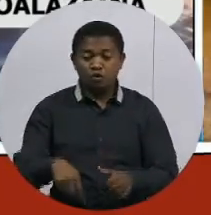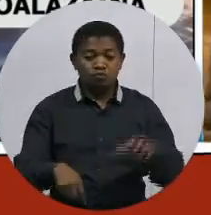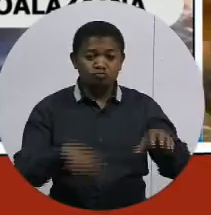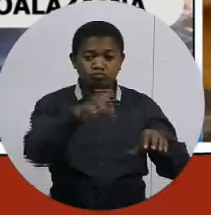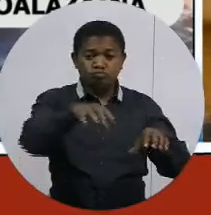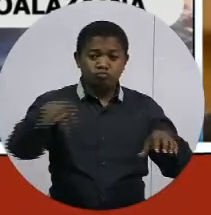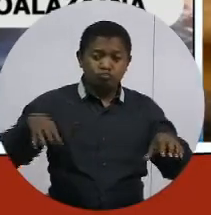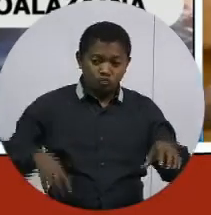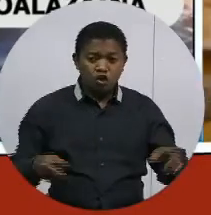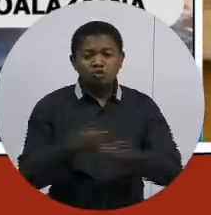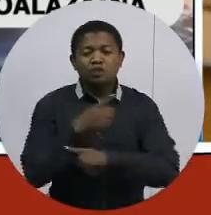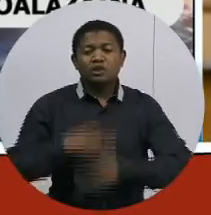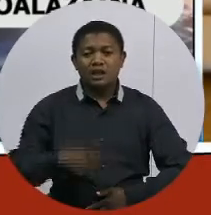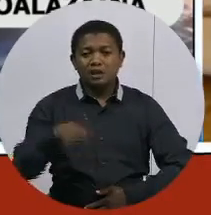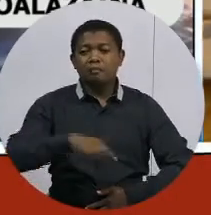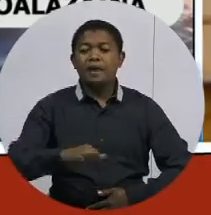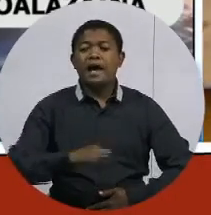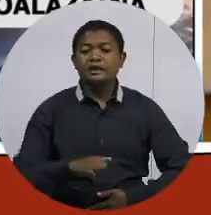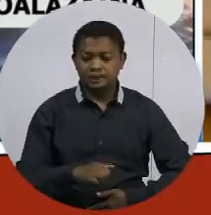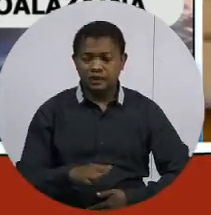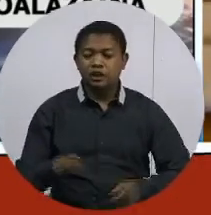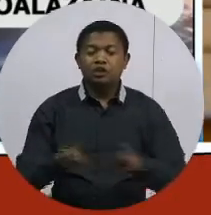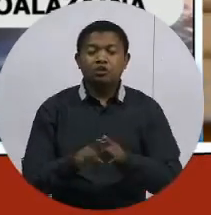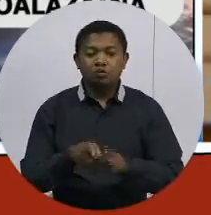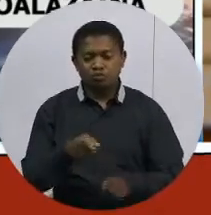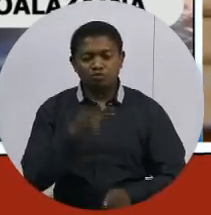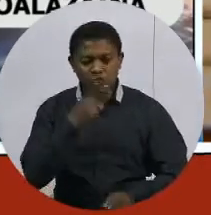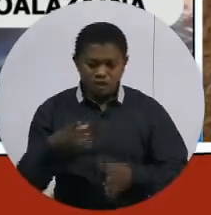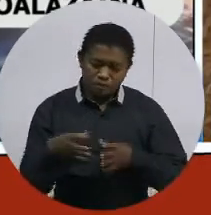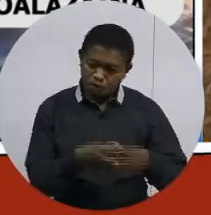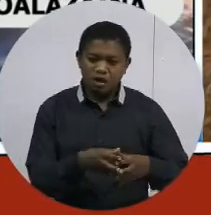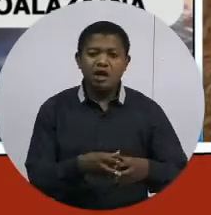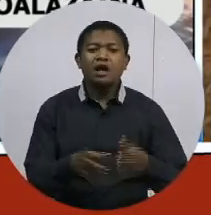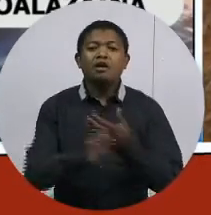de personnel hojerena manokana ihany koa ny fiahiana ara-tsosialy ny mpiasa